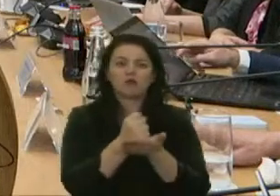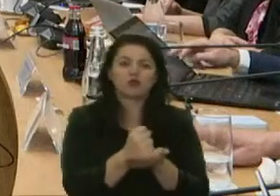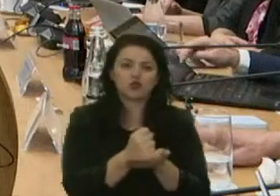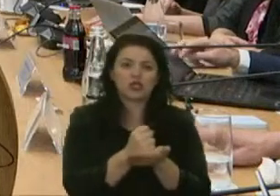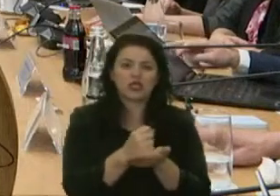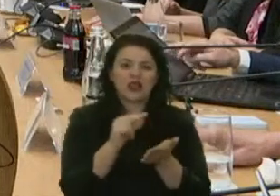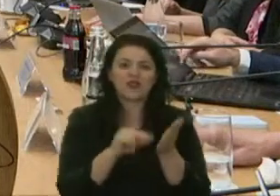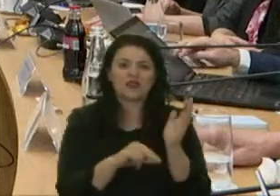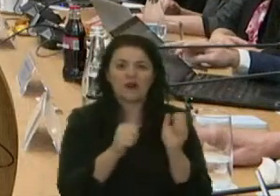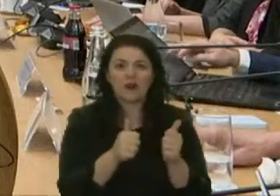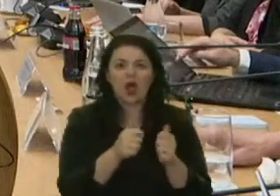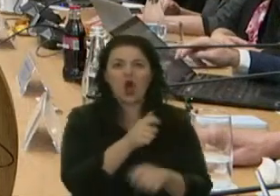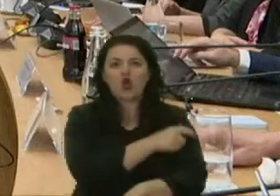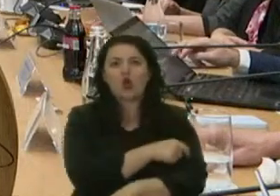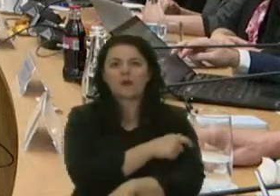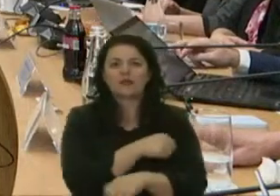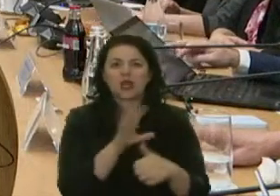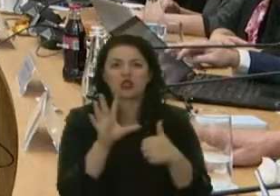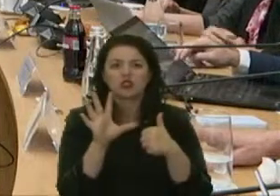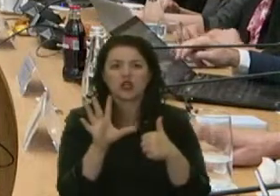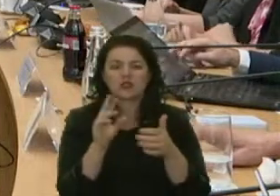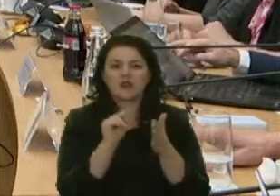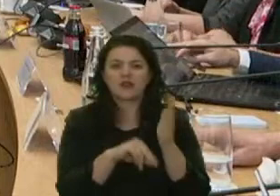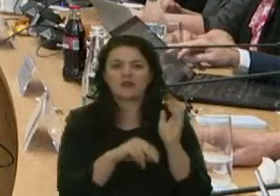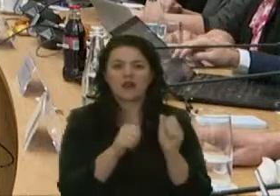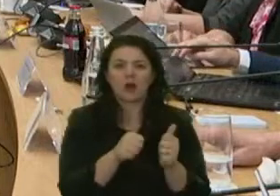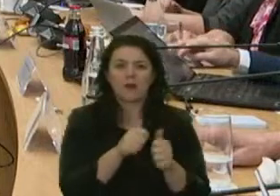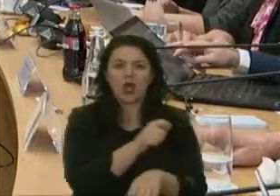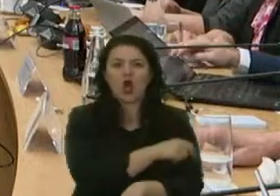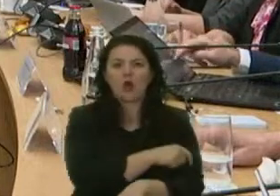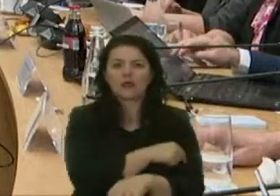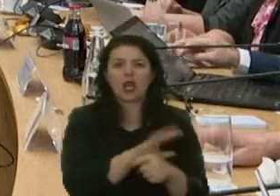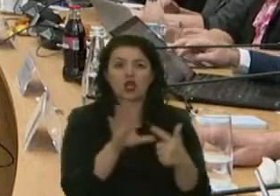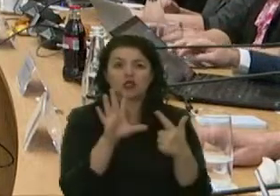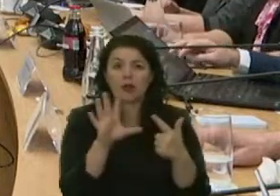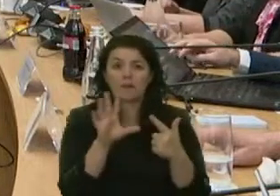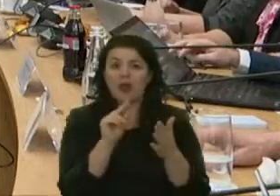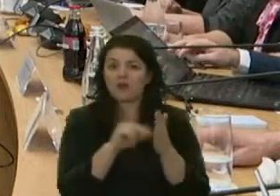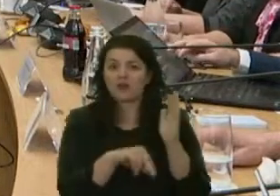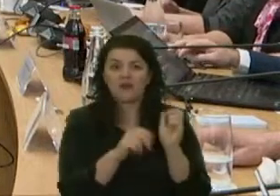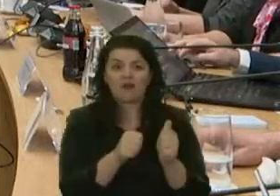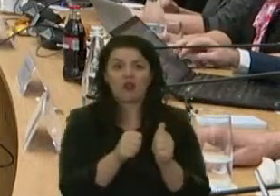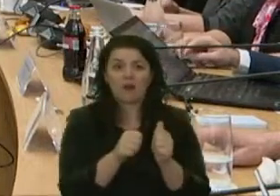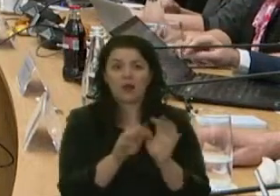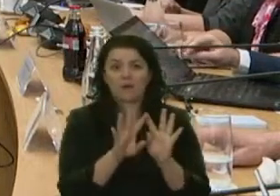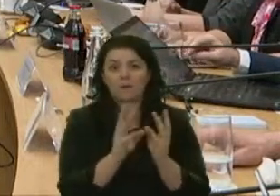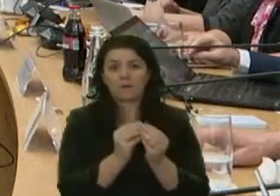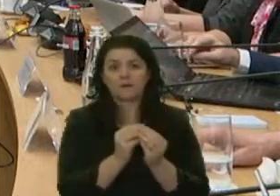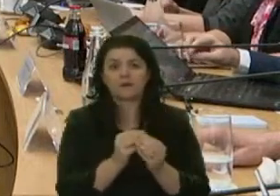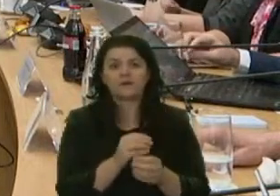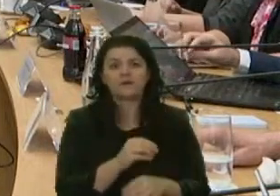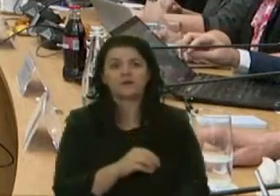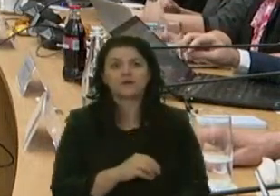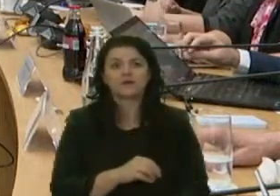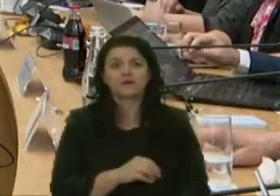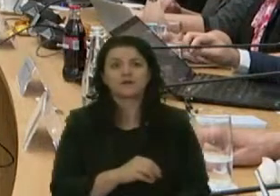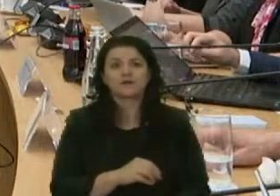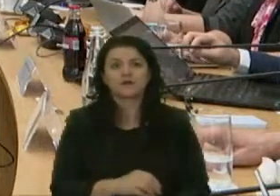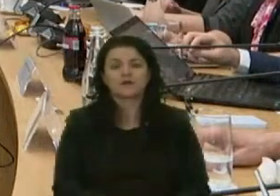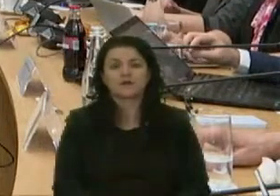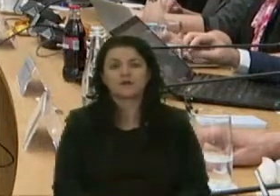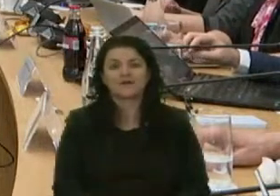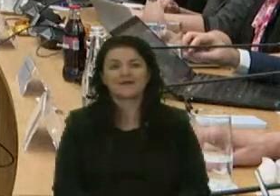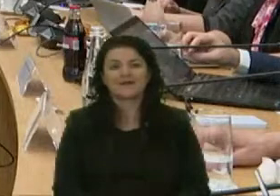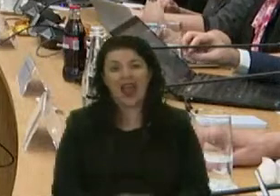șe Comisia șase aviz favorabil Comisia ș Comisia șapte aviz favorabil vă rog domnule consilier ați